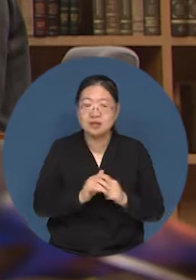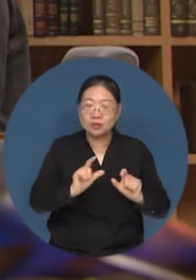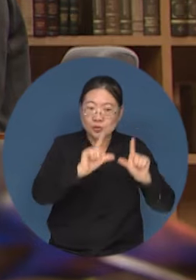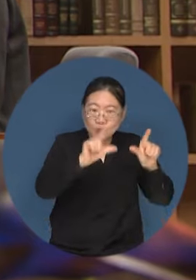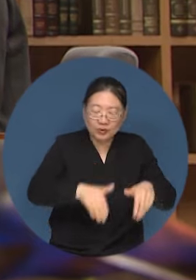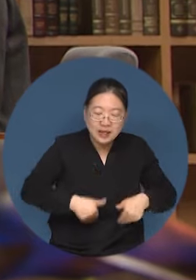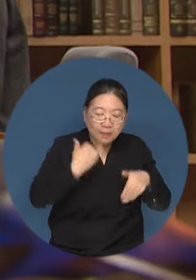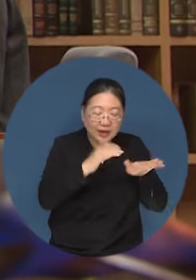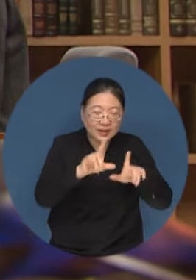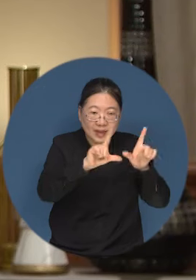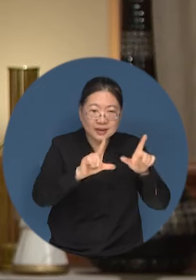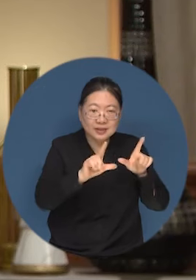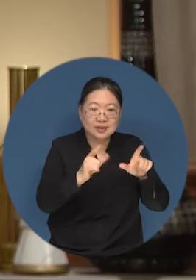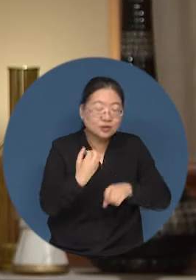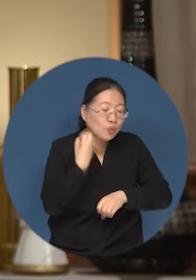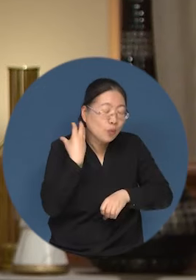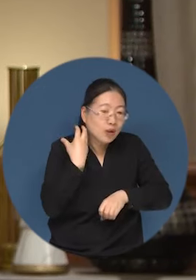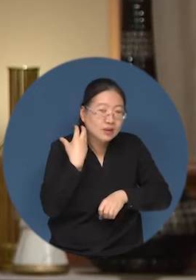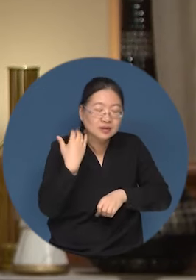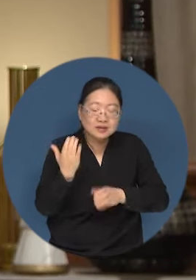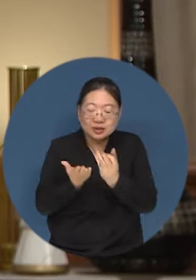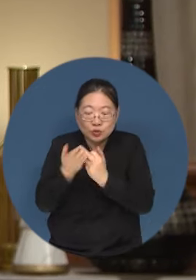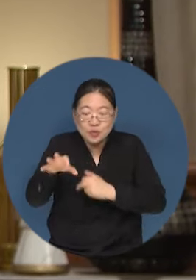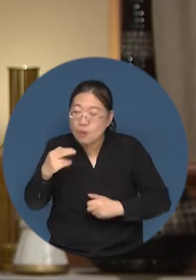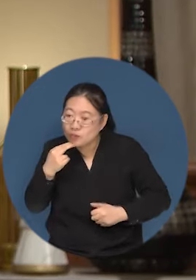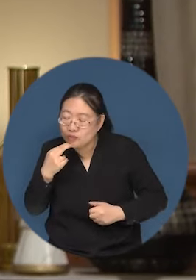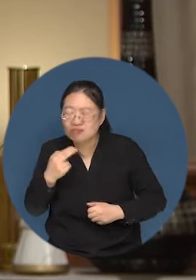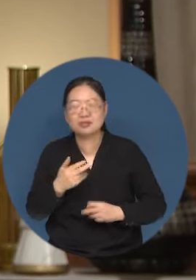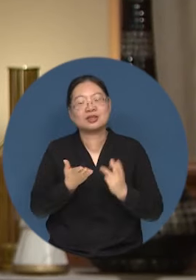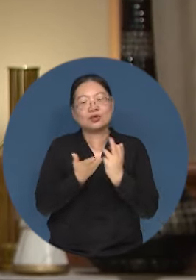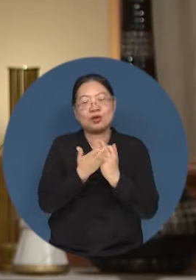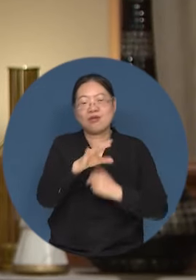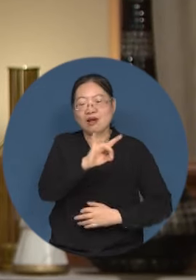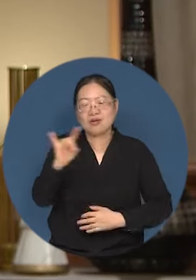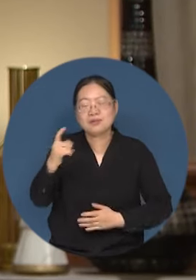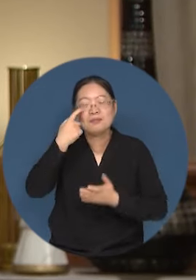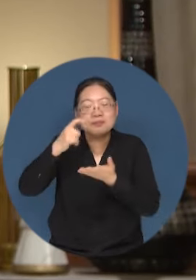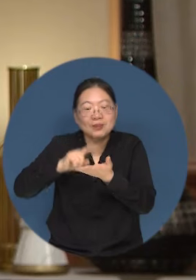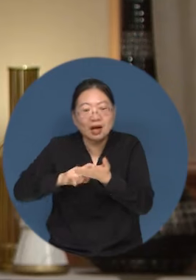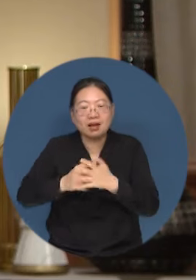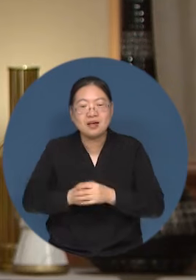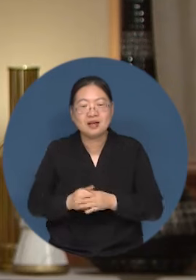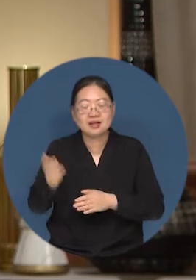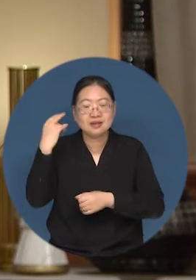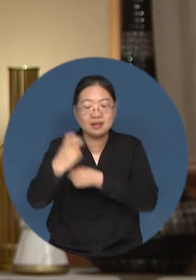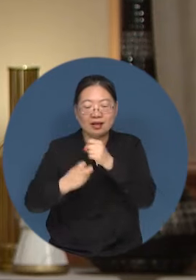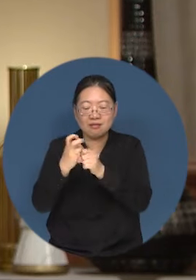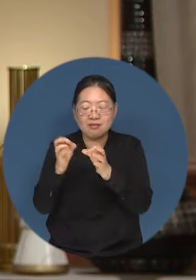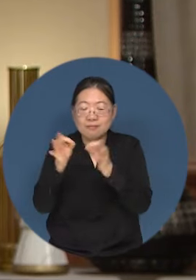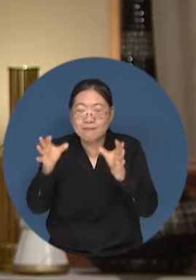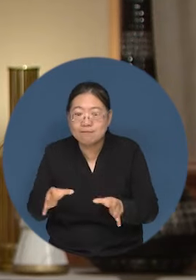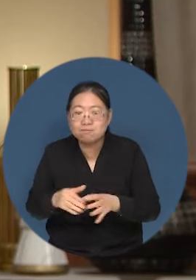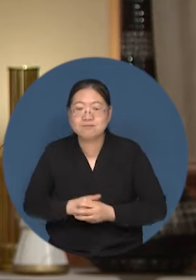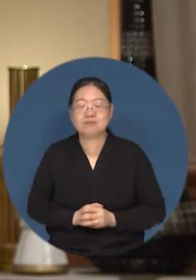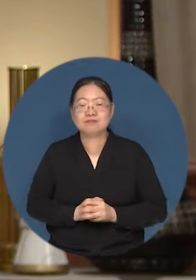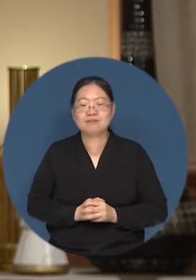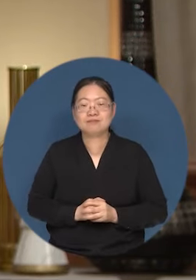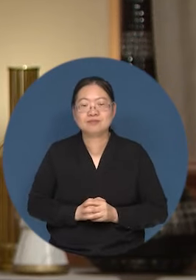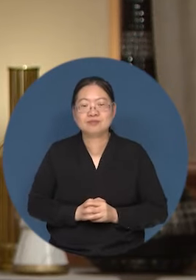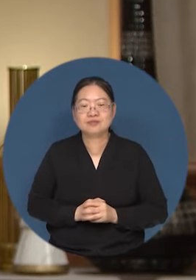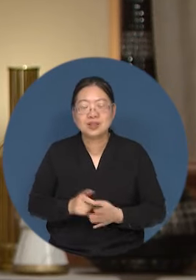또 없어요? 제주도에 아주 가끔씩 발견이 되는데 예. 제가 지난 20년 동안 그